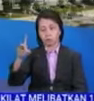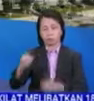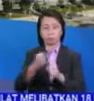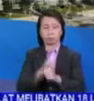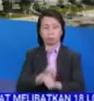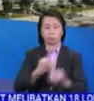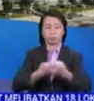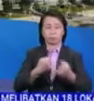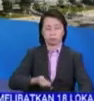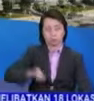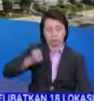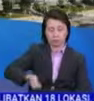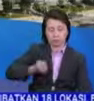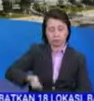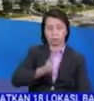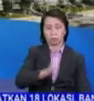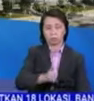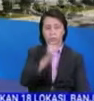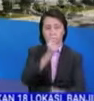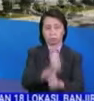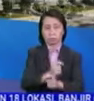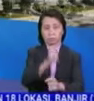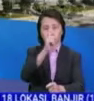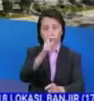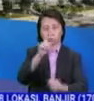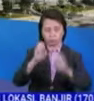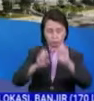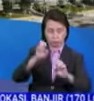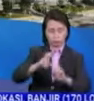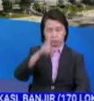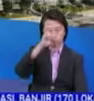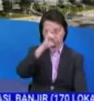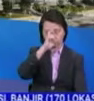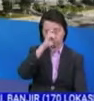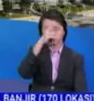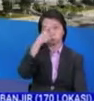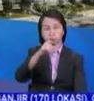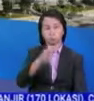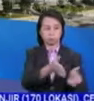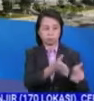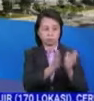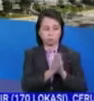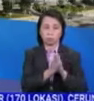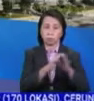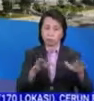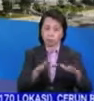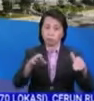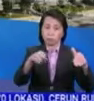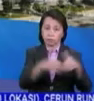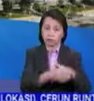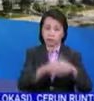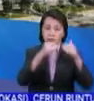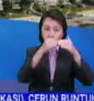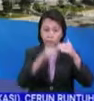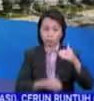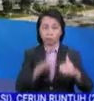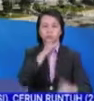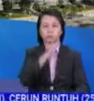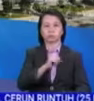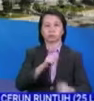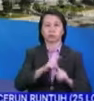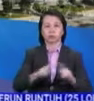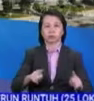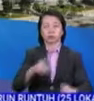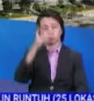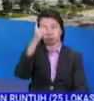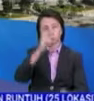Jabatan Kehakiman Syariah Malaysia telah menetapkan satu penilaian ketat bagi permohonan melaksanakan perkahwinan bawah umur. Ketua